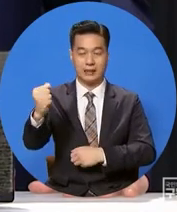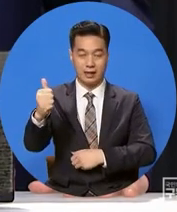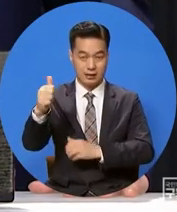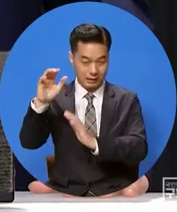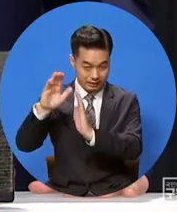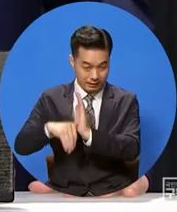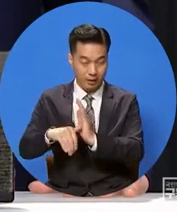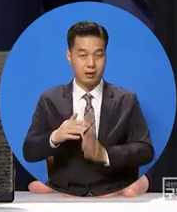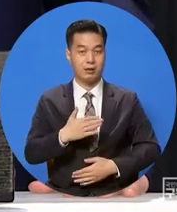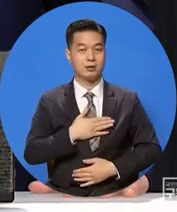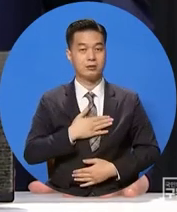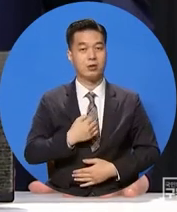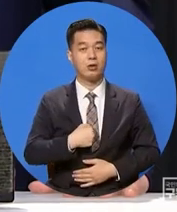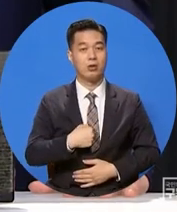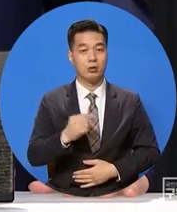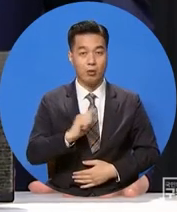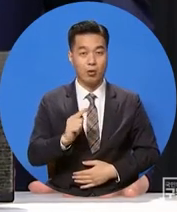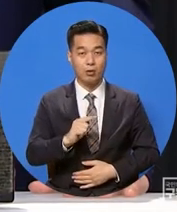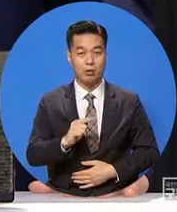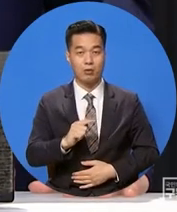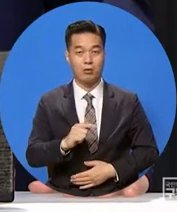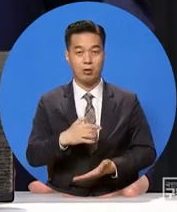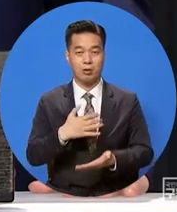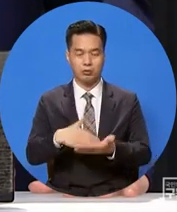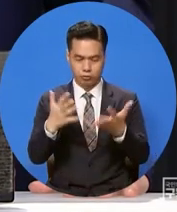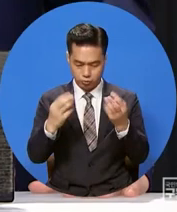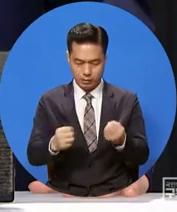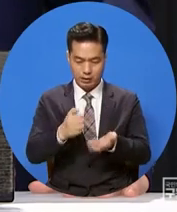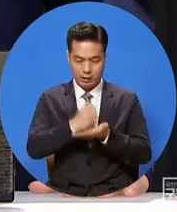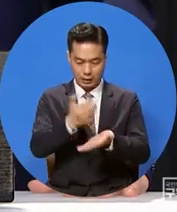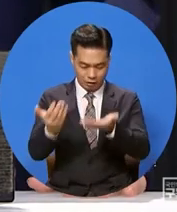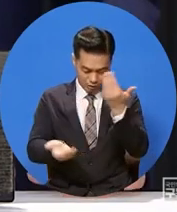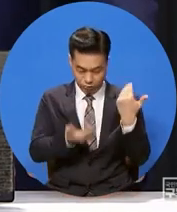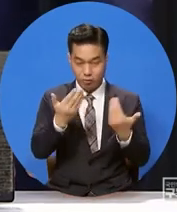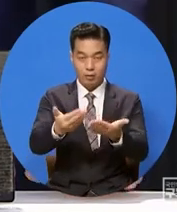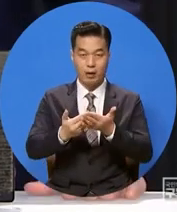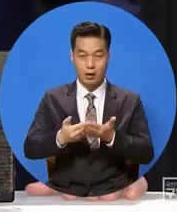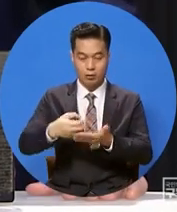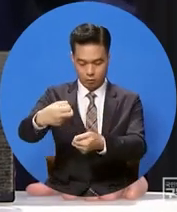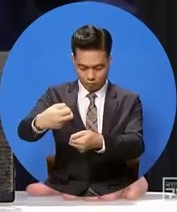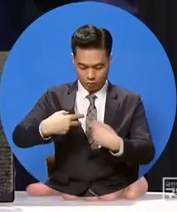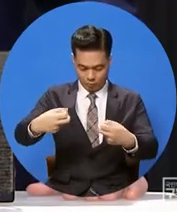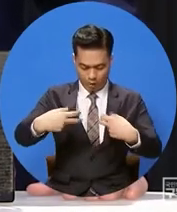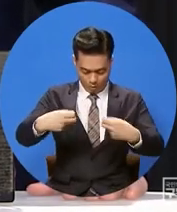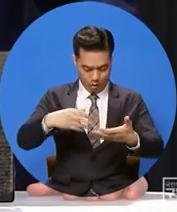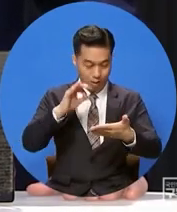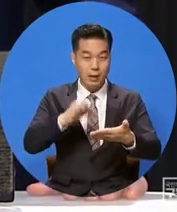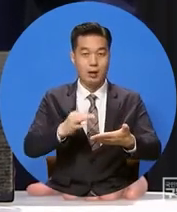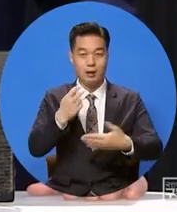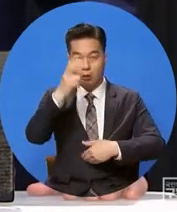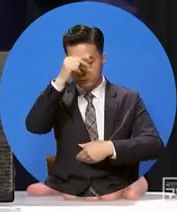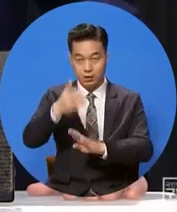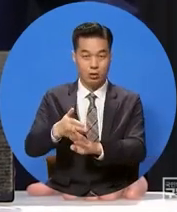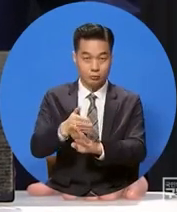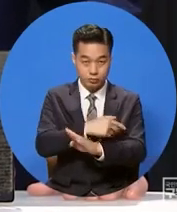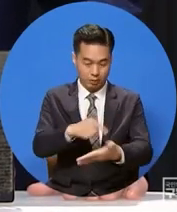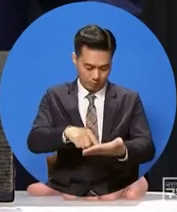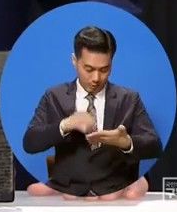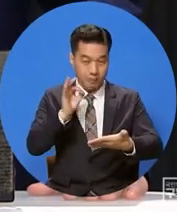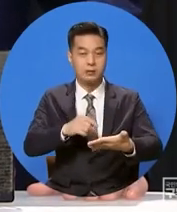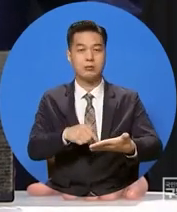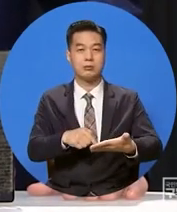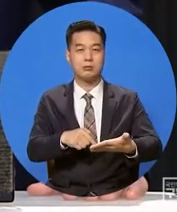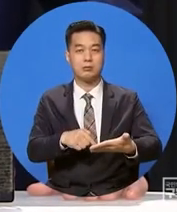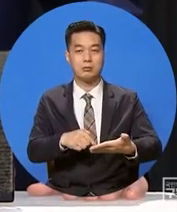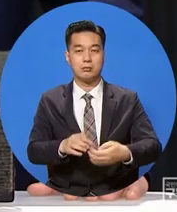네. 저는 수 없는 계좌 추적을 당하고 통보를 다 받아봤습니다. 검찰로부터. 그런 말씀